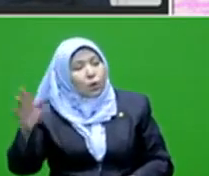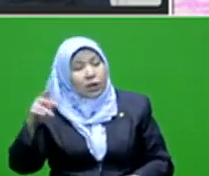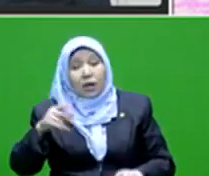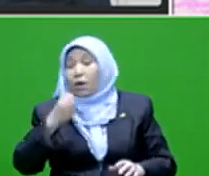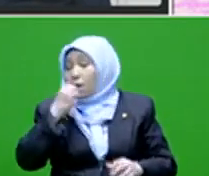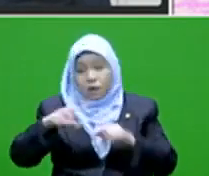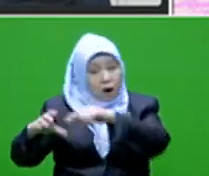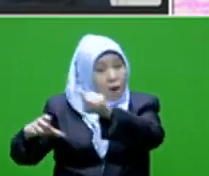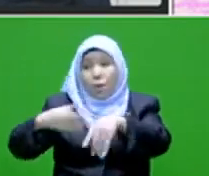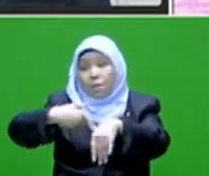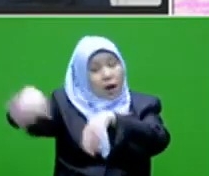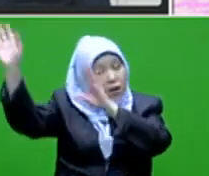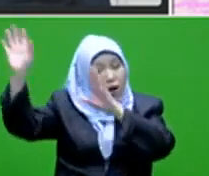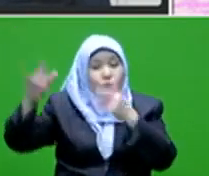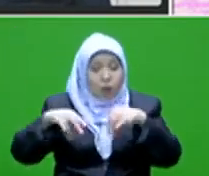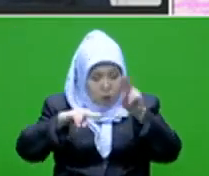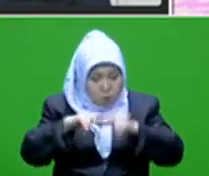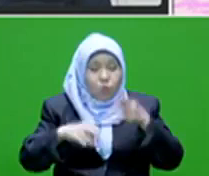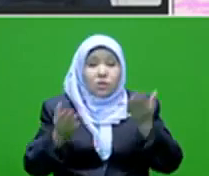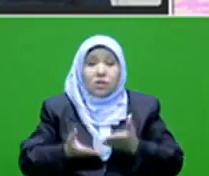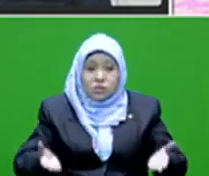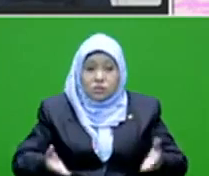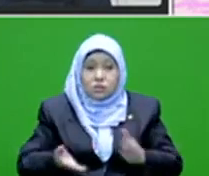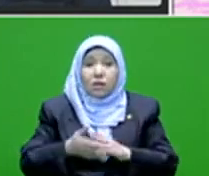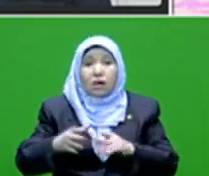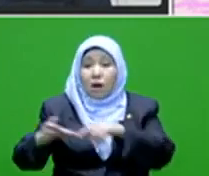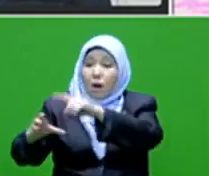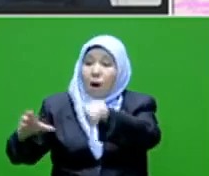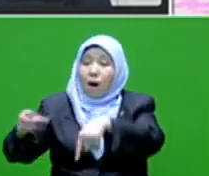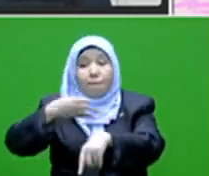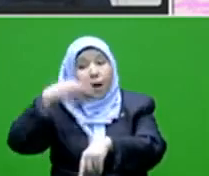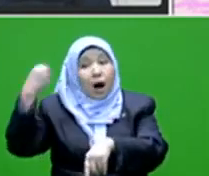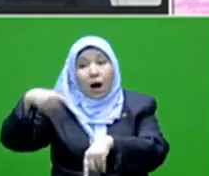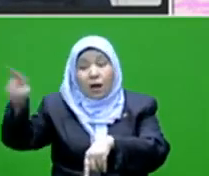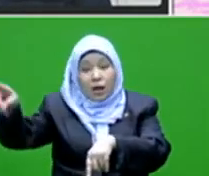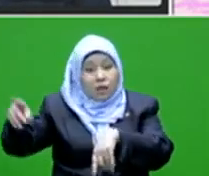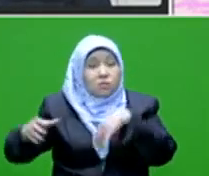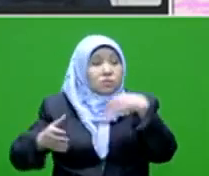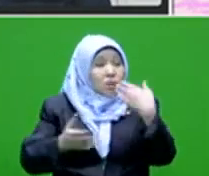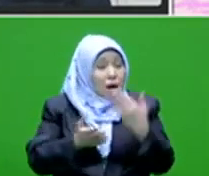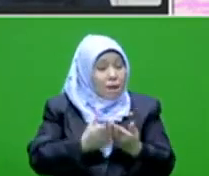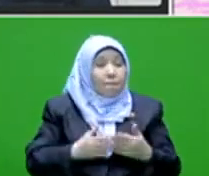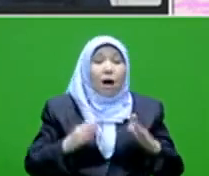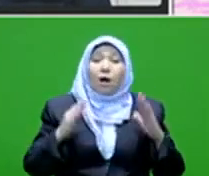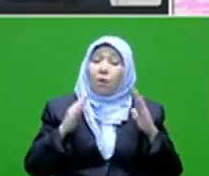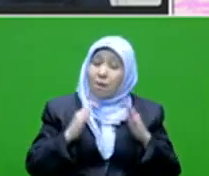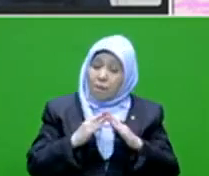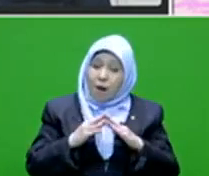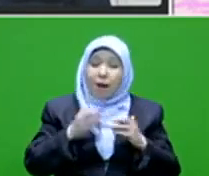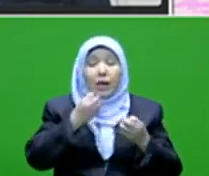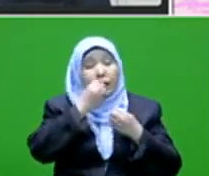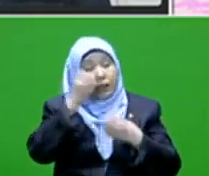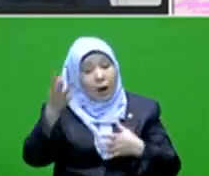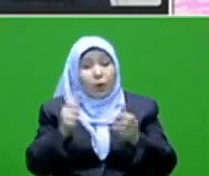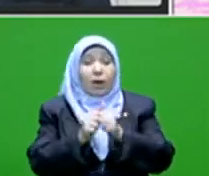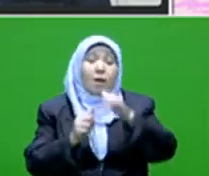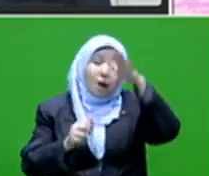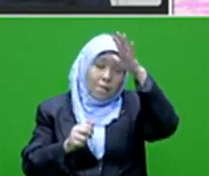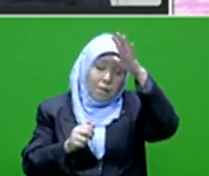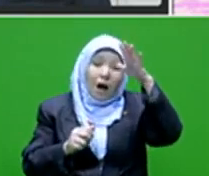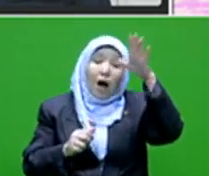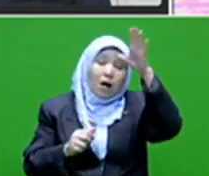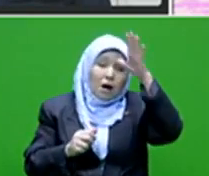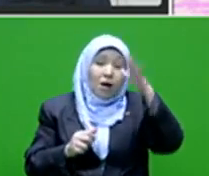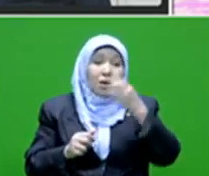ayah. Aku nak duduk tang padang pasir ni. Jadi, mereka pun balik. Bila mereka balik-balik tu, pergi bagi tahu dekat ayah. Ayah